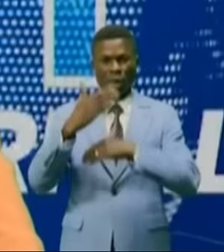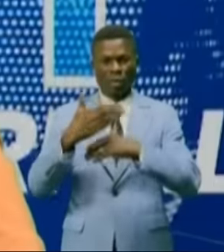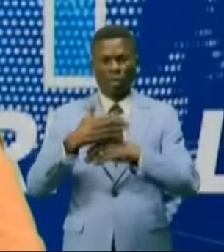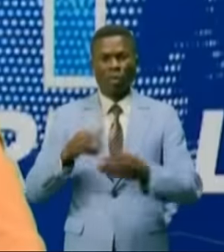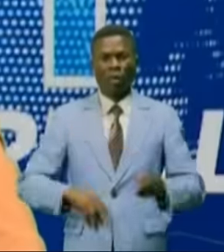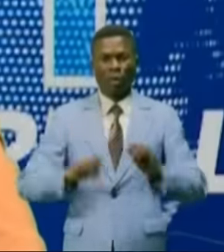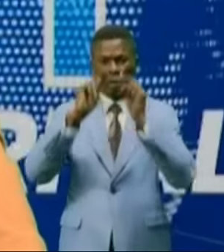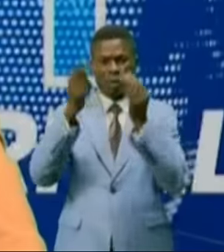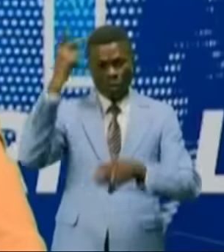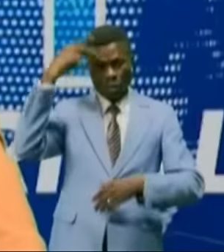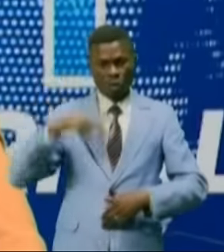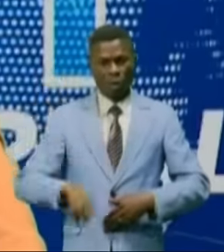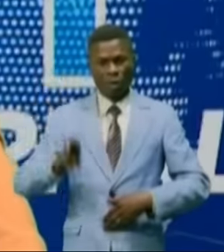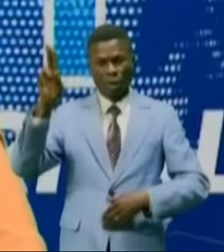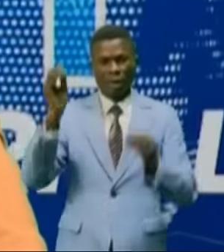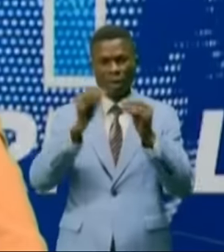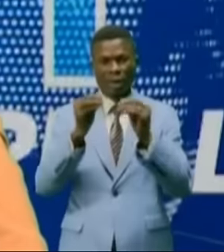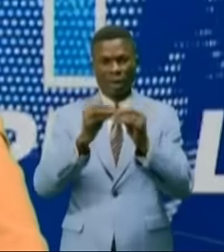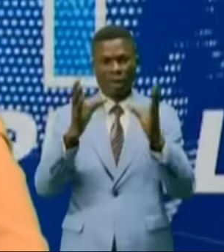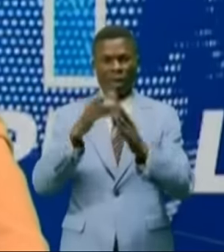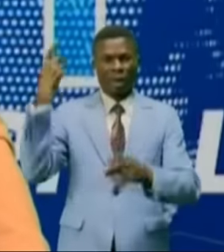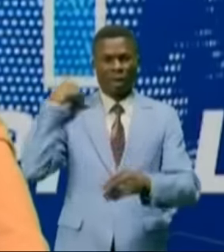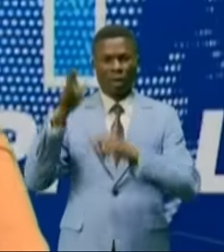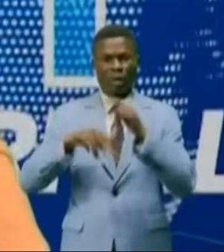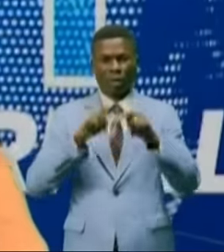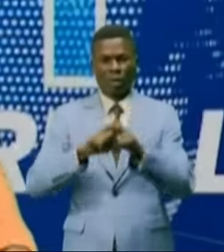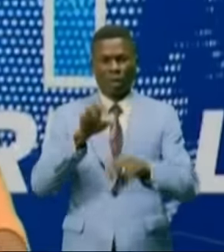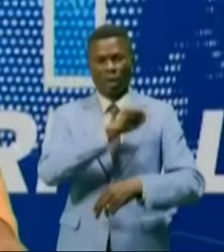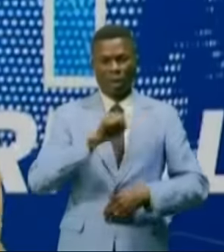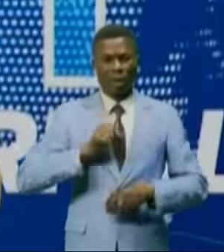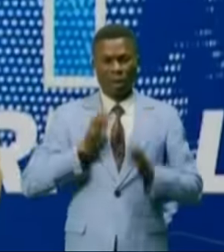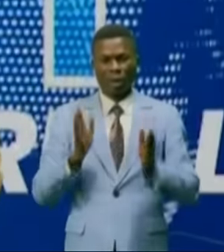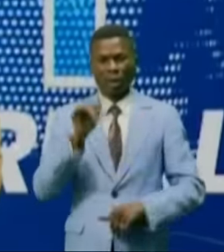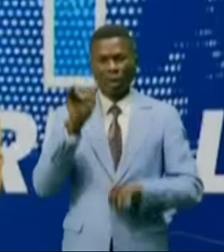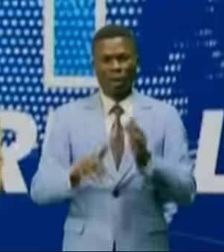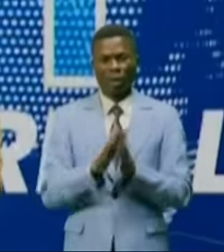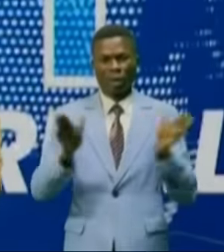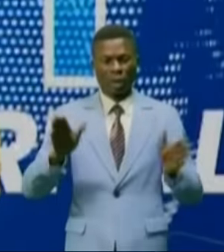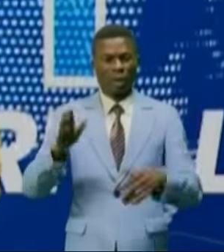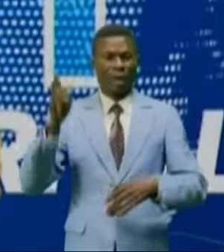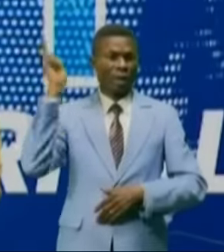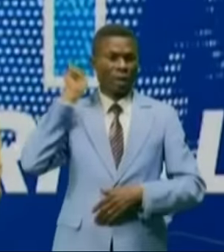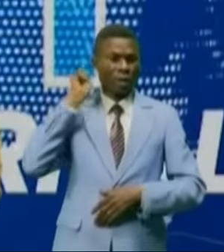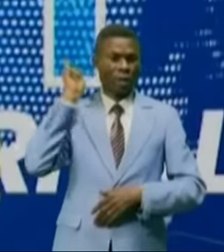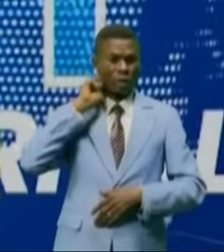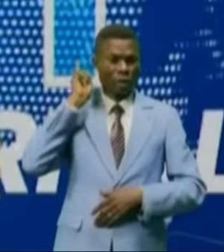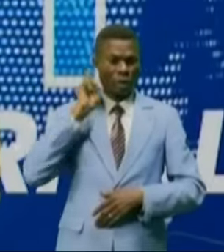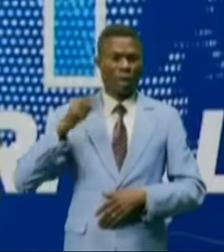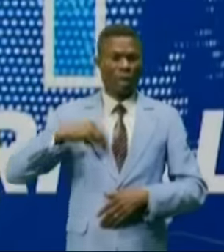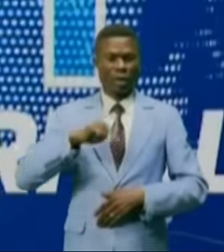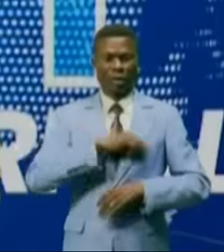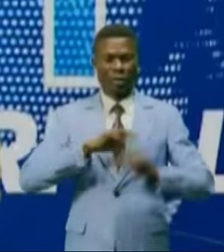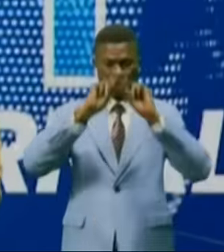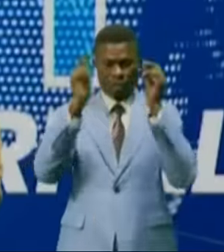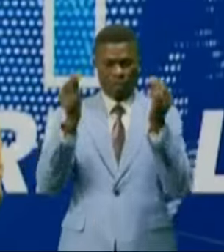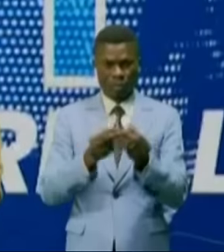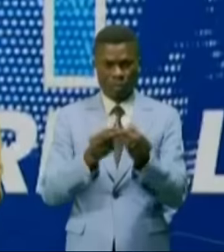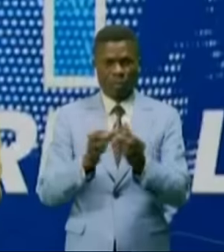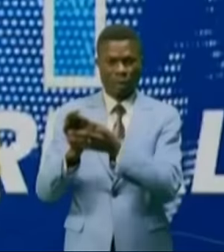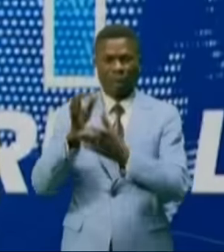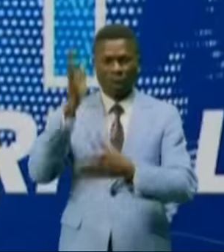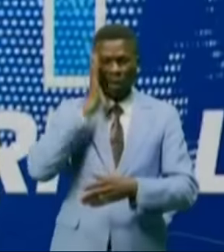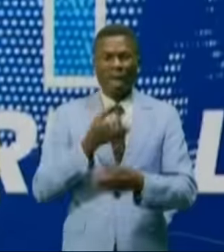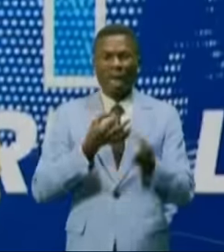l'UDPS et au cours d'une rencontre avec les élus nationaux et sénateurs, le secrétaire général de cette formation politique et membre du présidium de l'Union